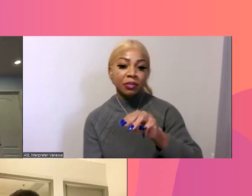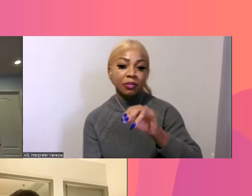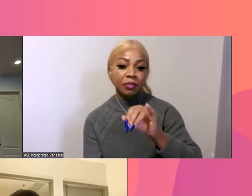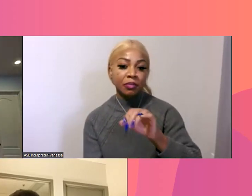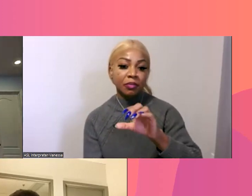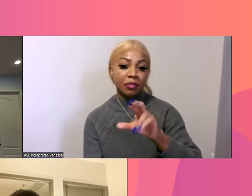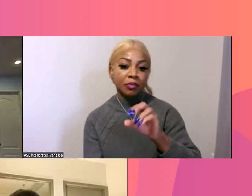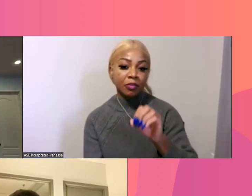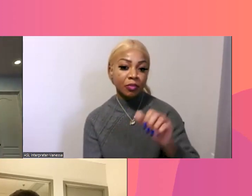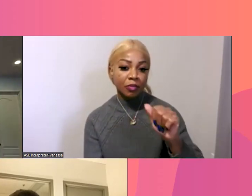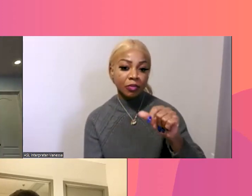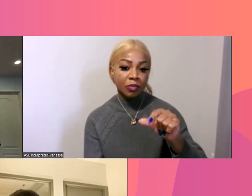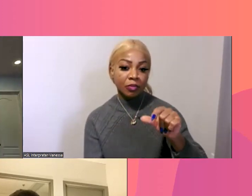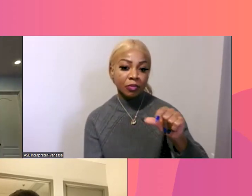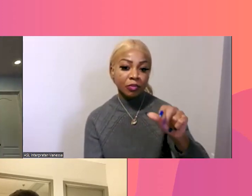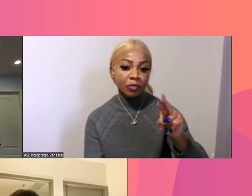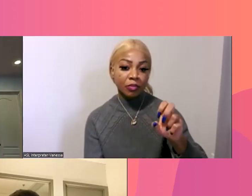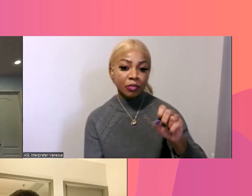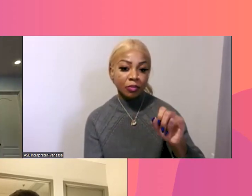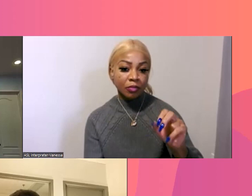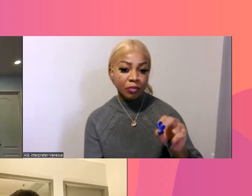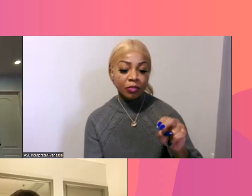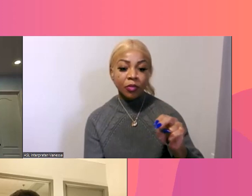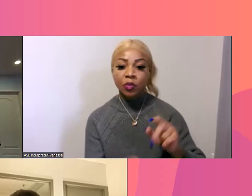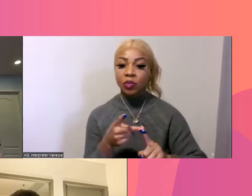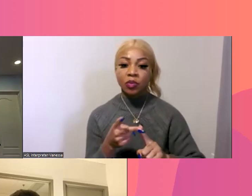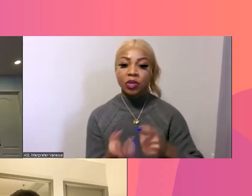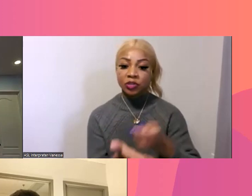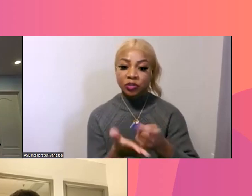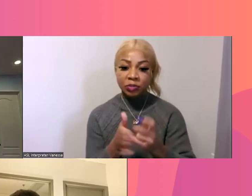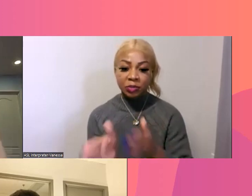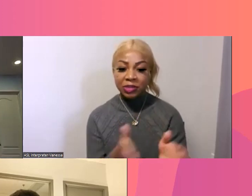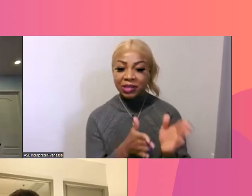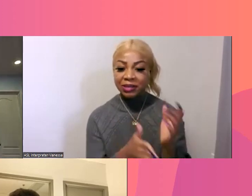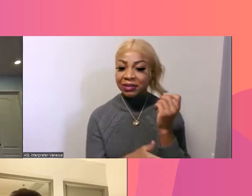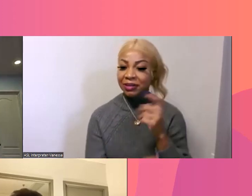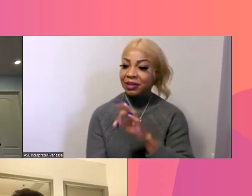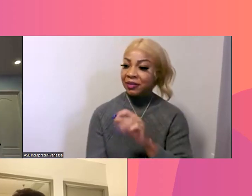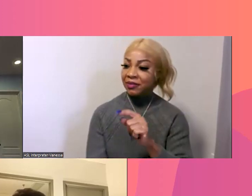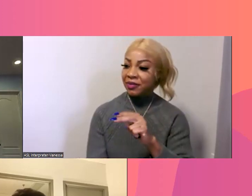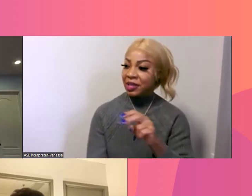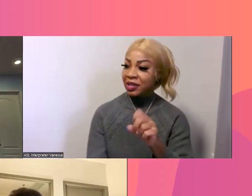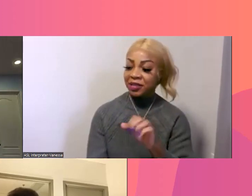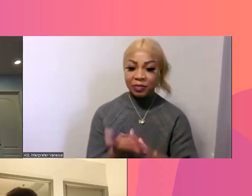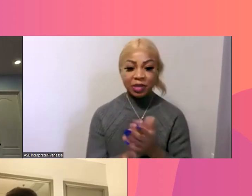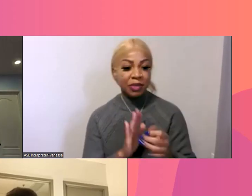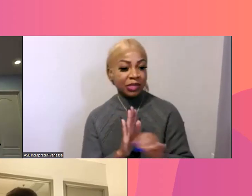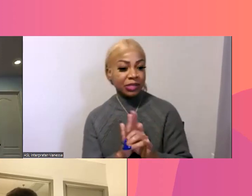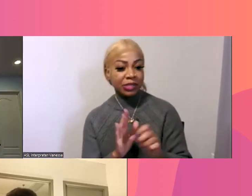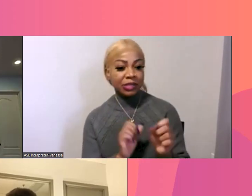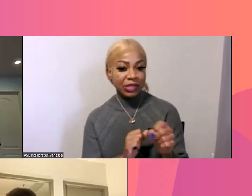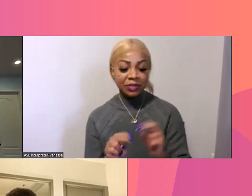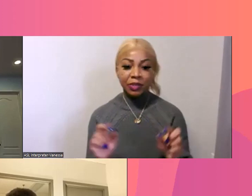ce soit des microagressions, que ce soit quoi que ce soit, la corpulence finit par être